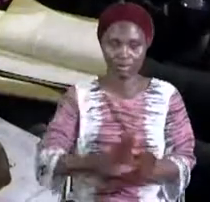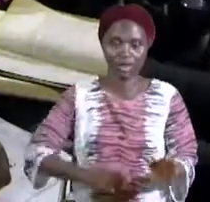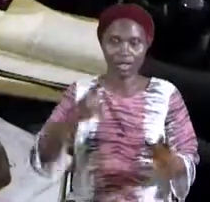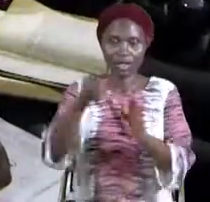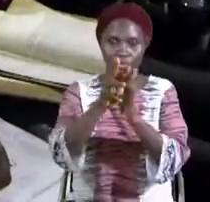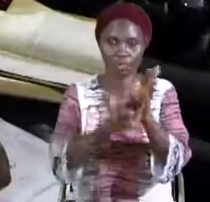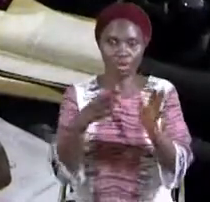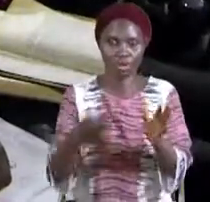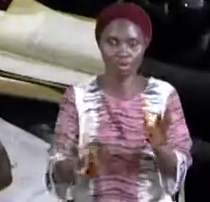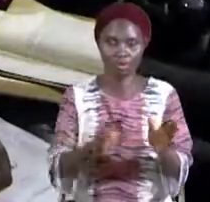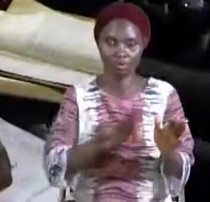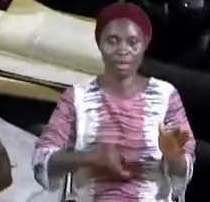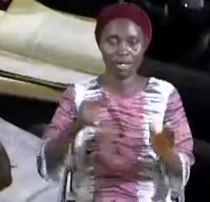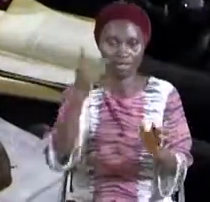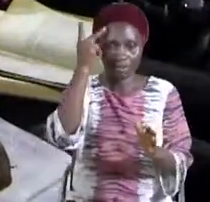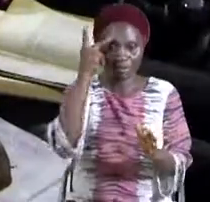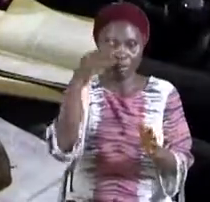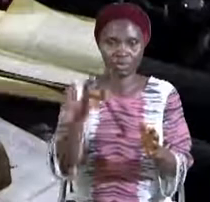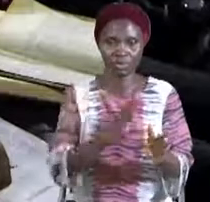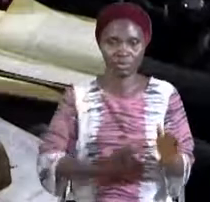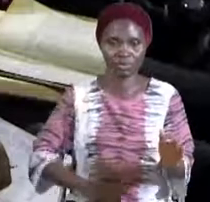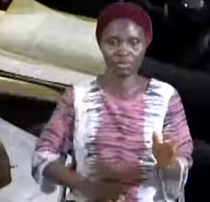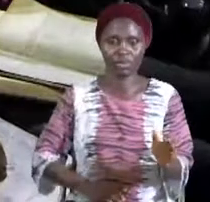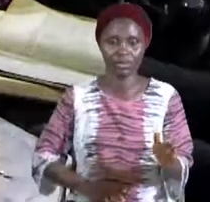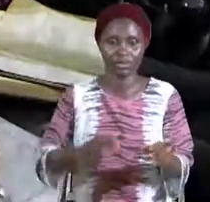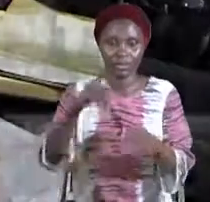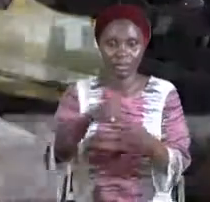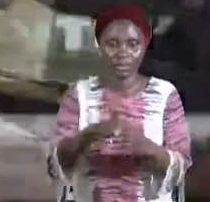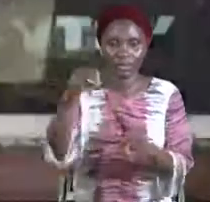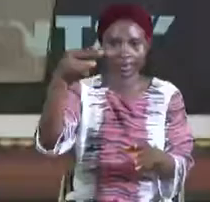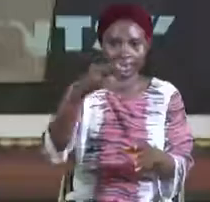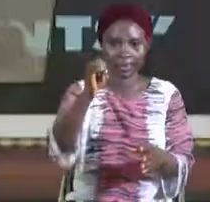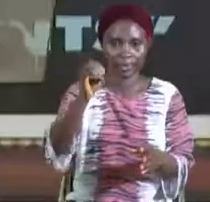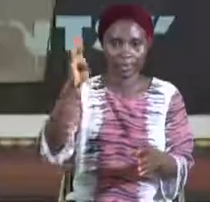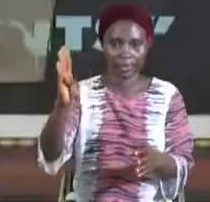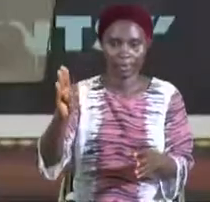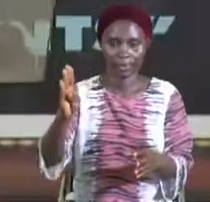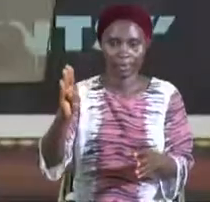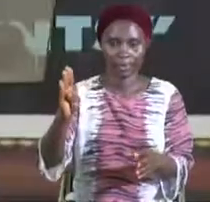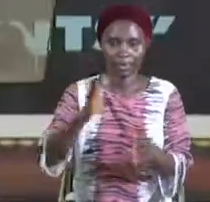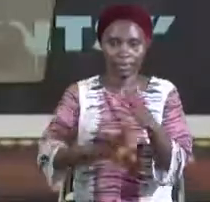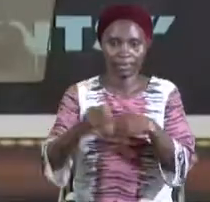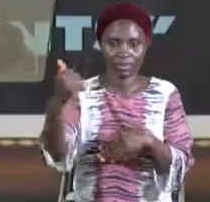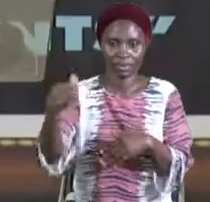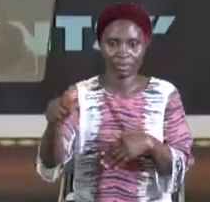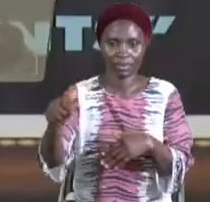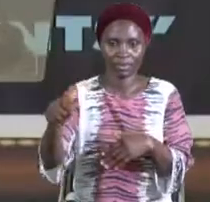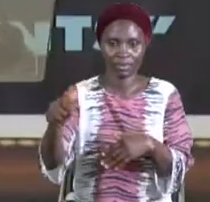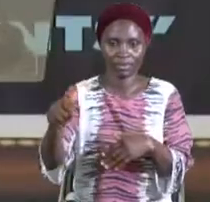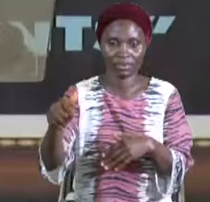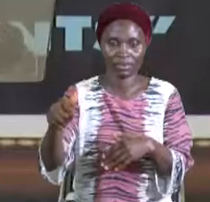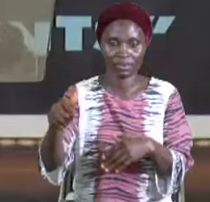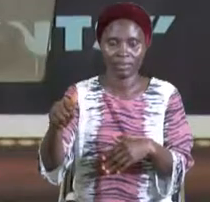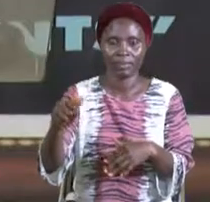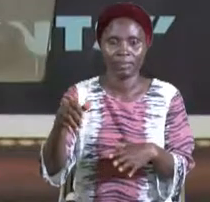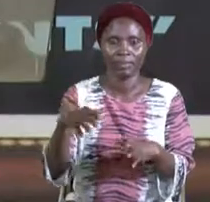de Christ et l'objectif de Christ. Voyons Hébreux, chapitre 10, Hébreux